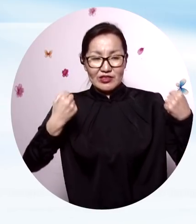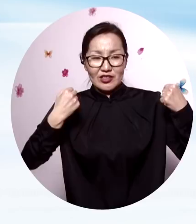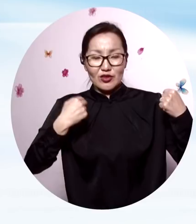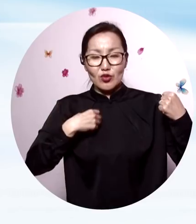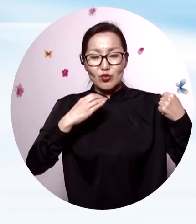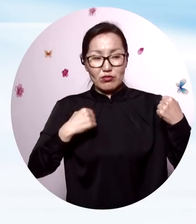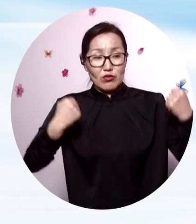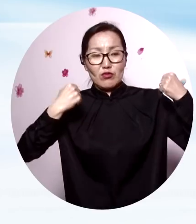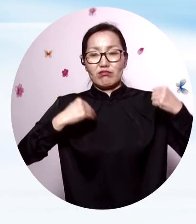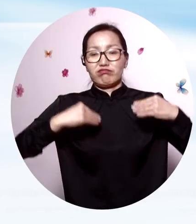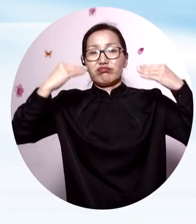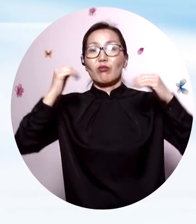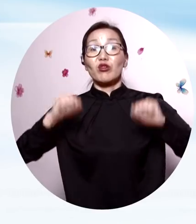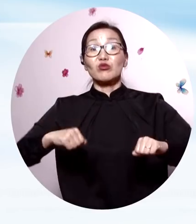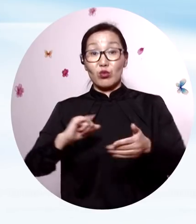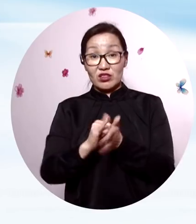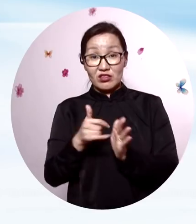гэсэн үг.